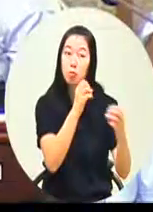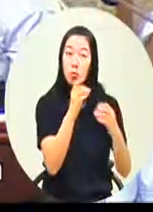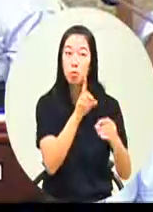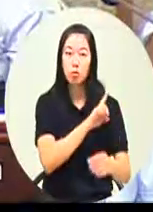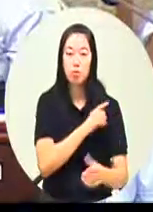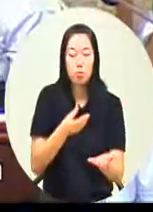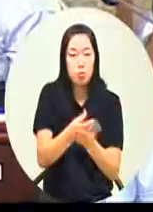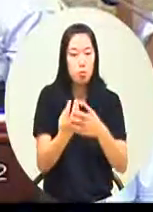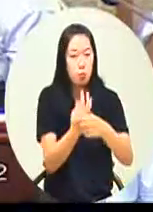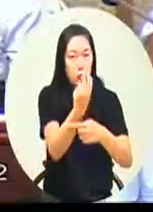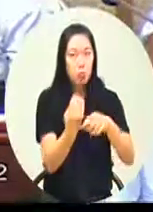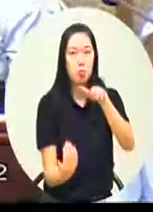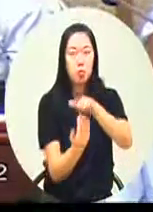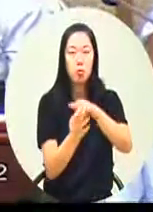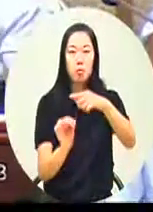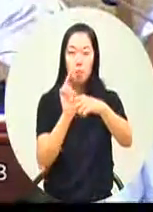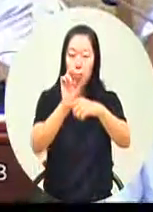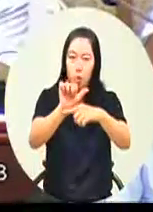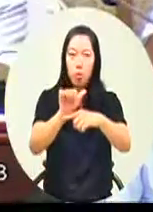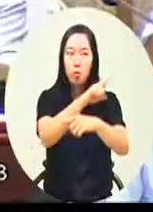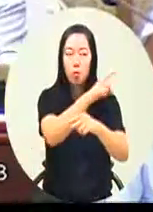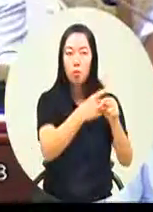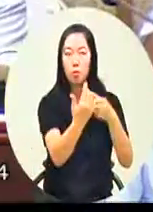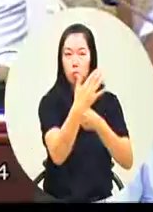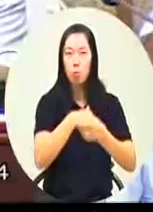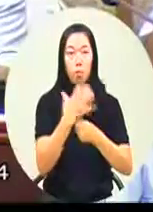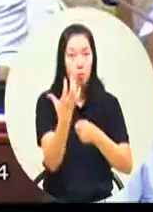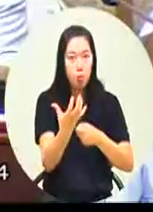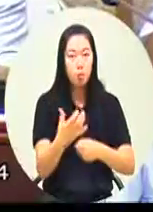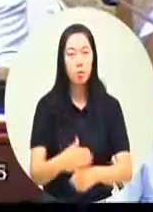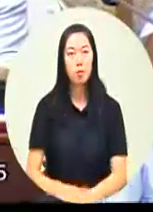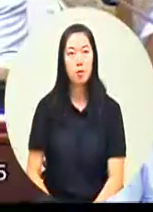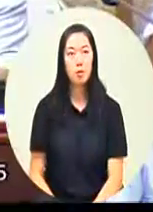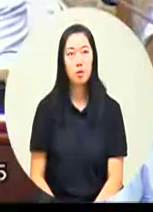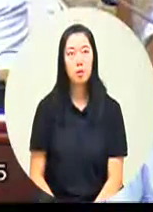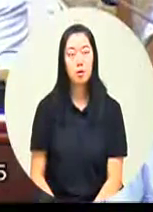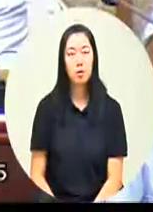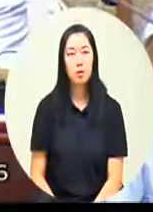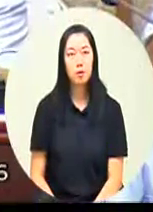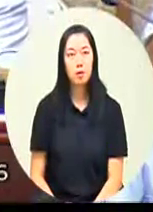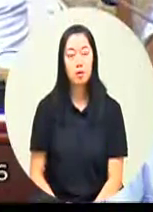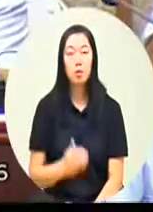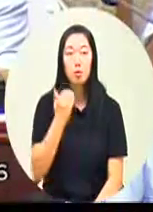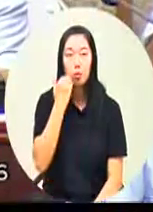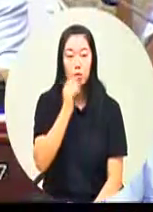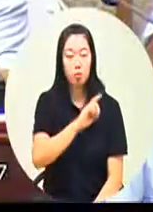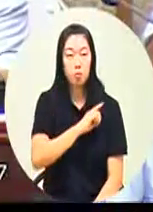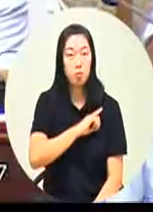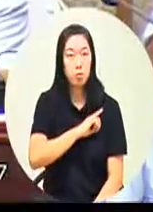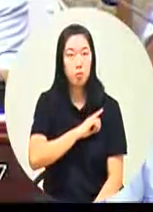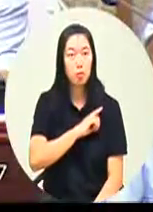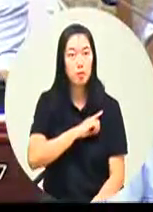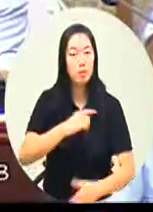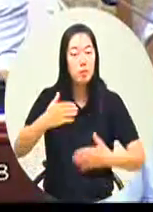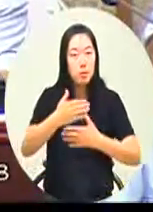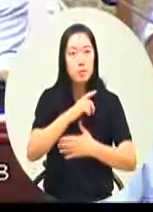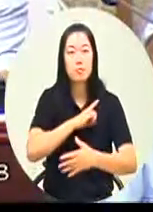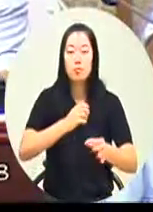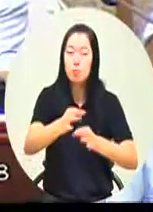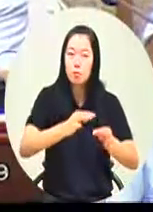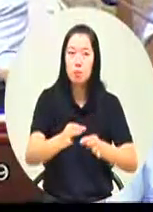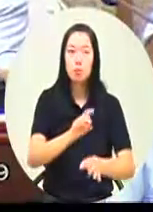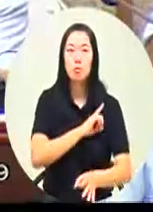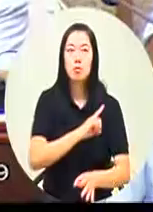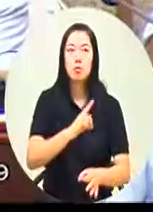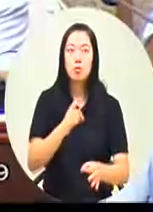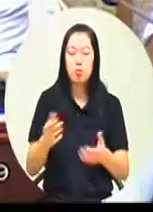部分最高是25%的时候，中央补助最多。啊，所以咱今麦自偿率就是变成讲，咱若家己原本是无够钱嘛，是收袂合，